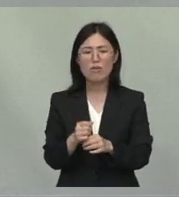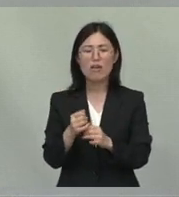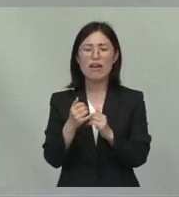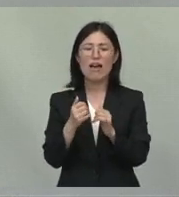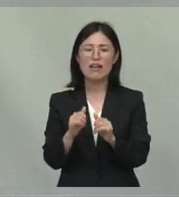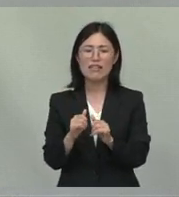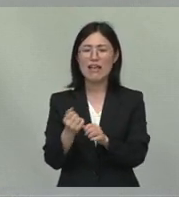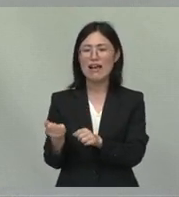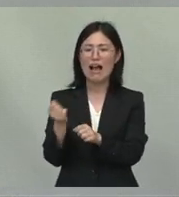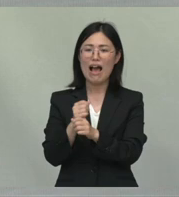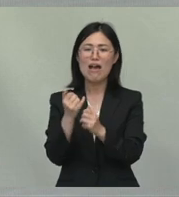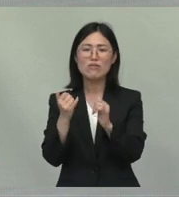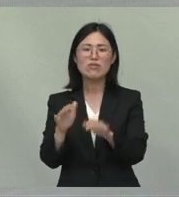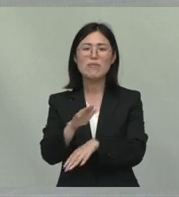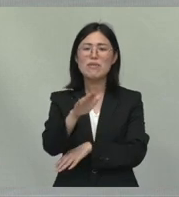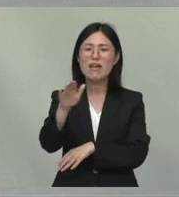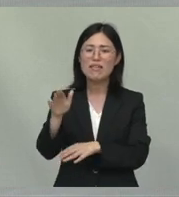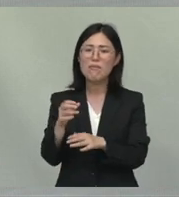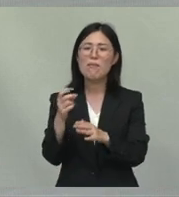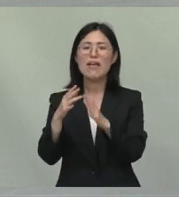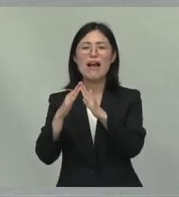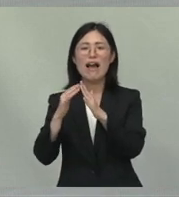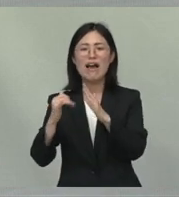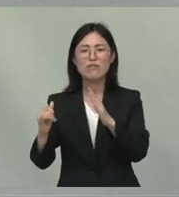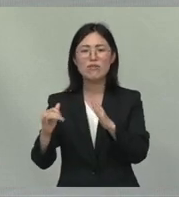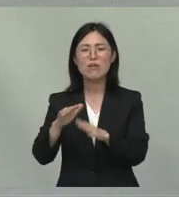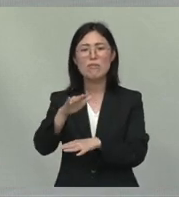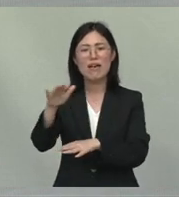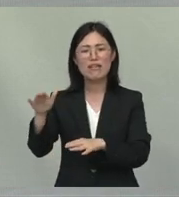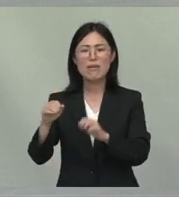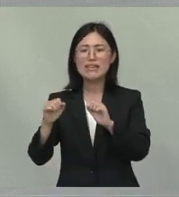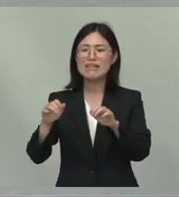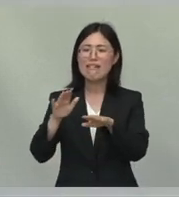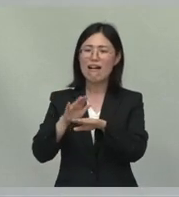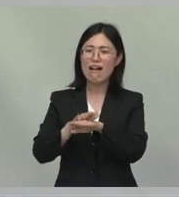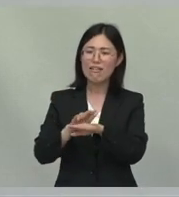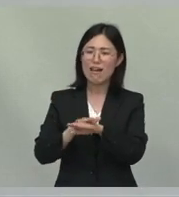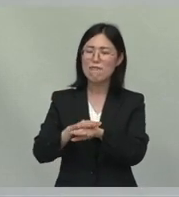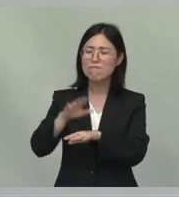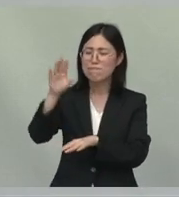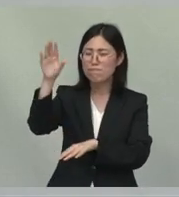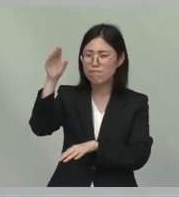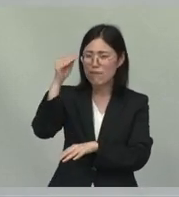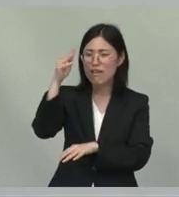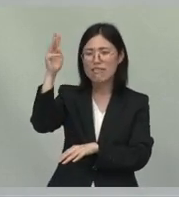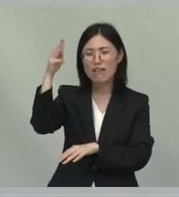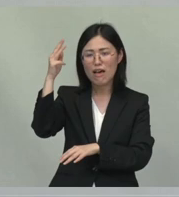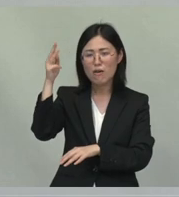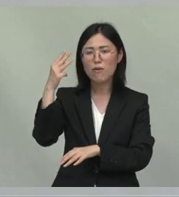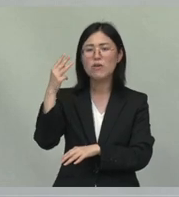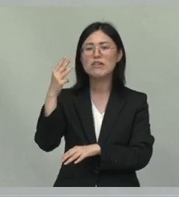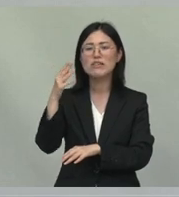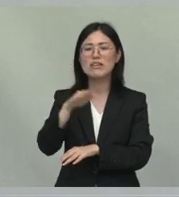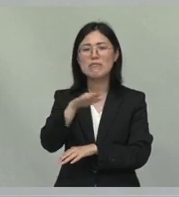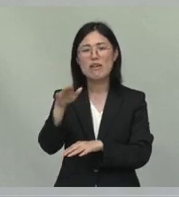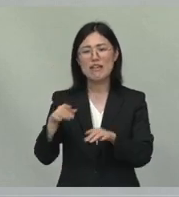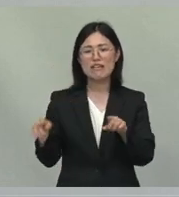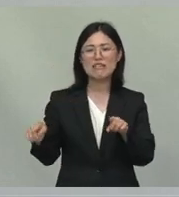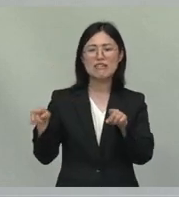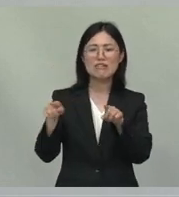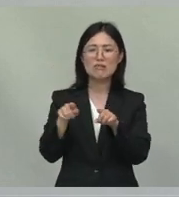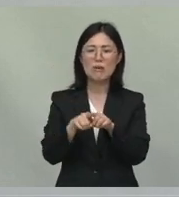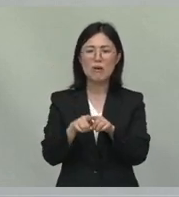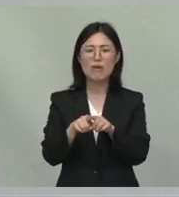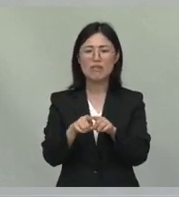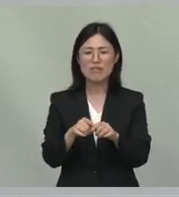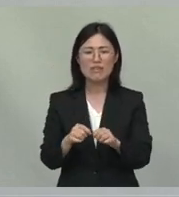家族の皆さんの生き方に学びながら、この困難をみんなで乗り越え、未来